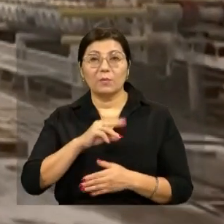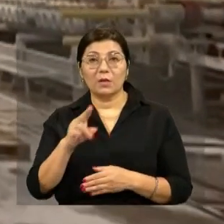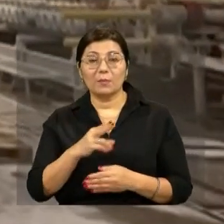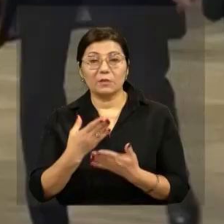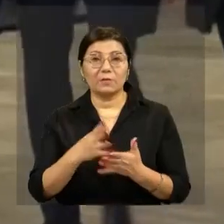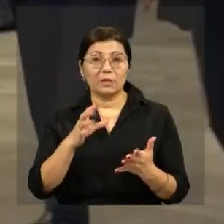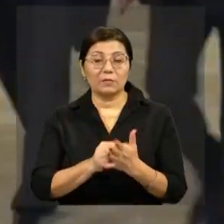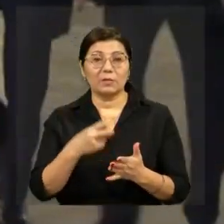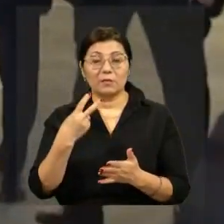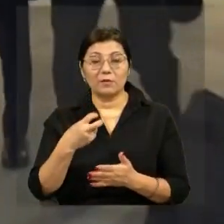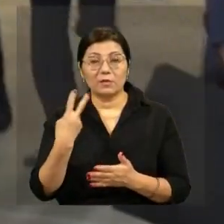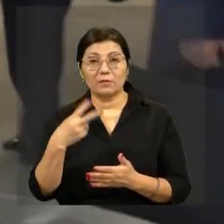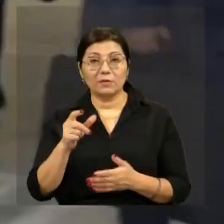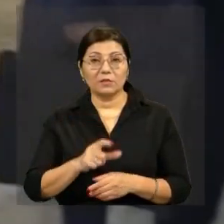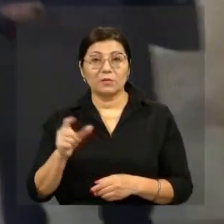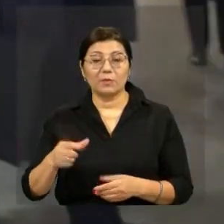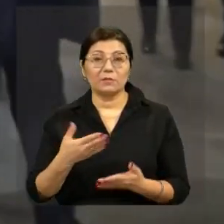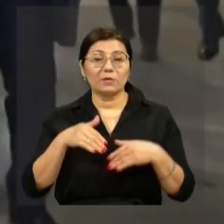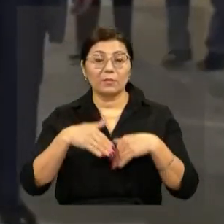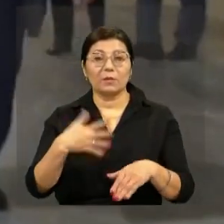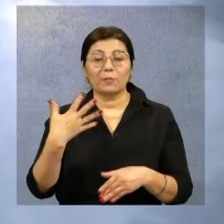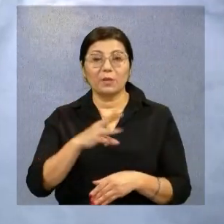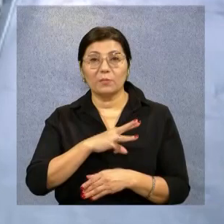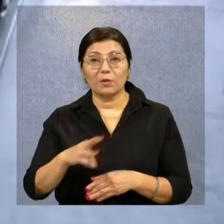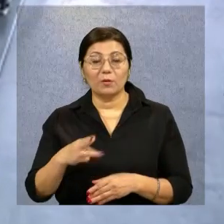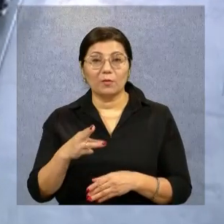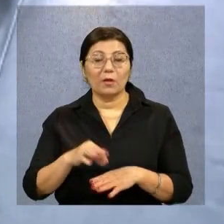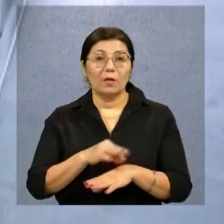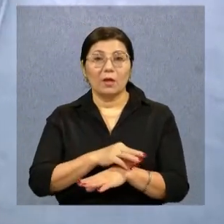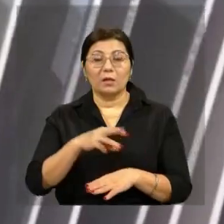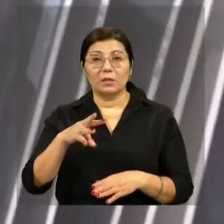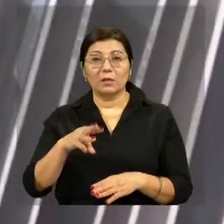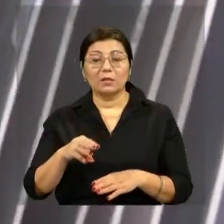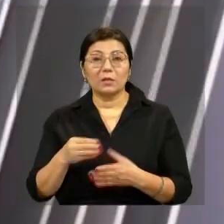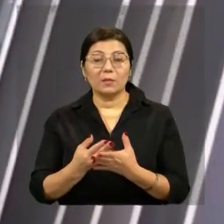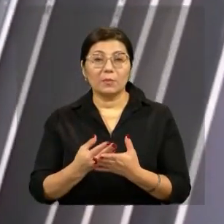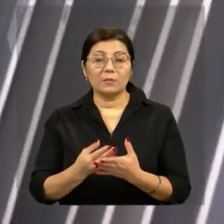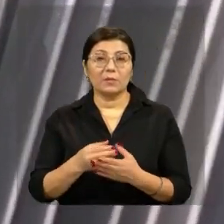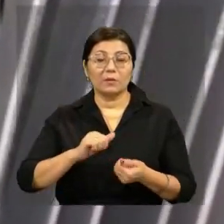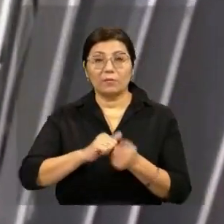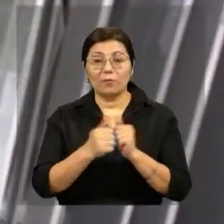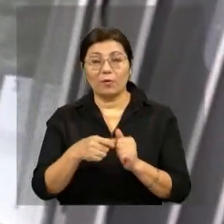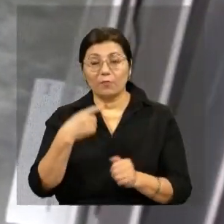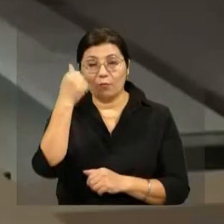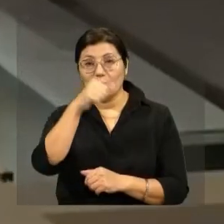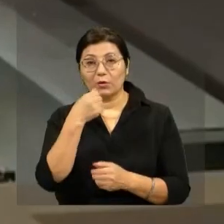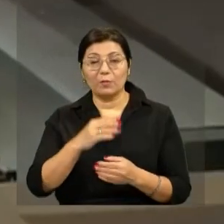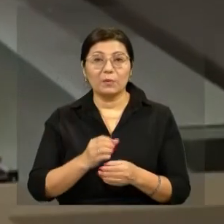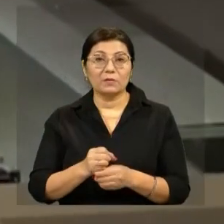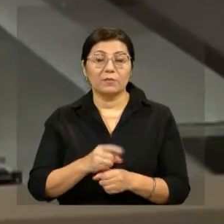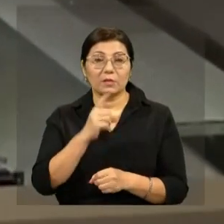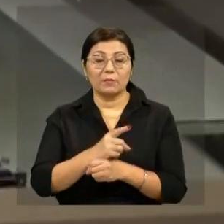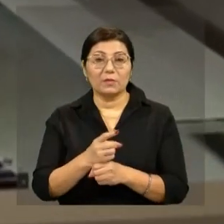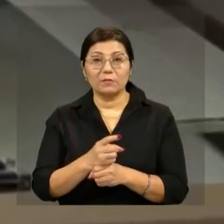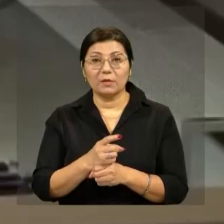Заняты 220 человек. Предприятие производит 5 миллионов квадратных метров керамогранита и керамических плит в год. Спрос на продукцию, которая